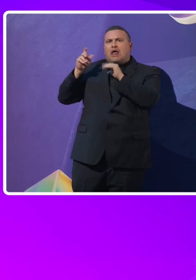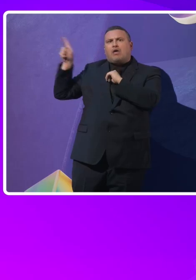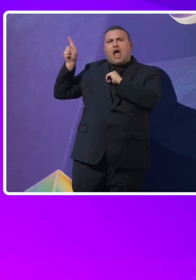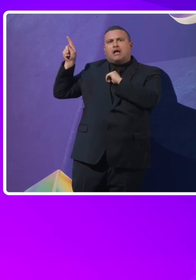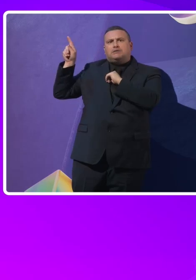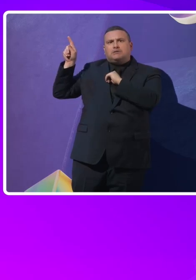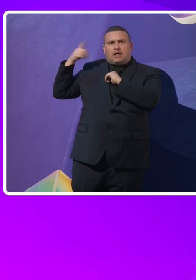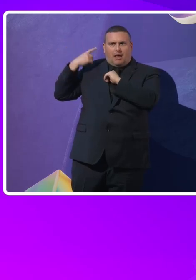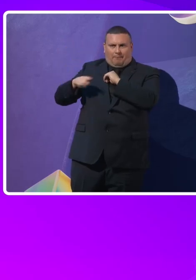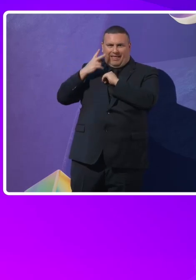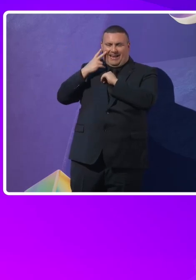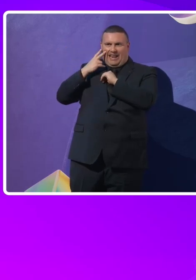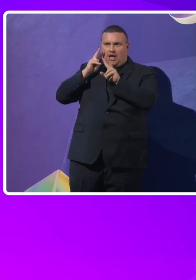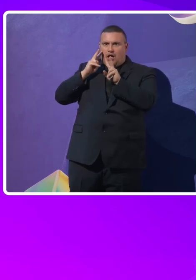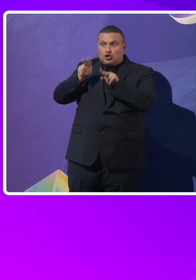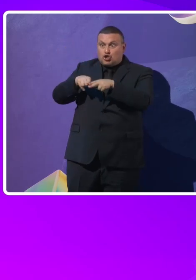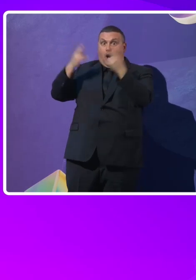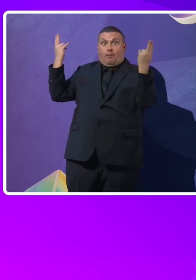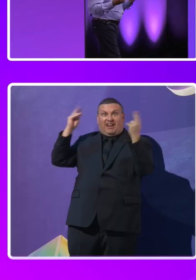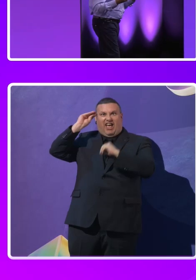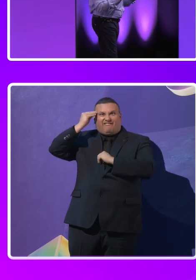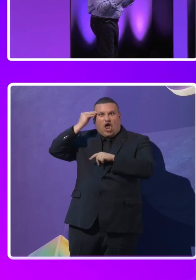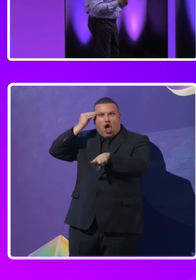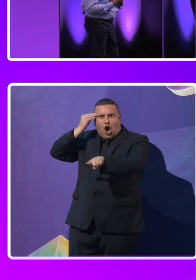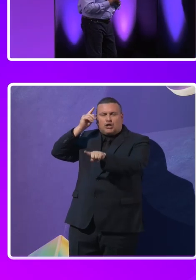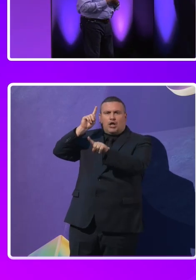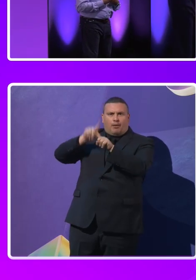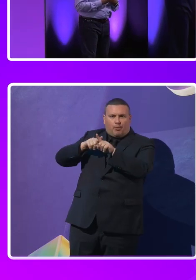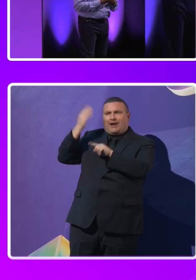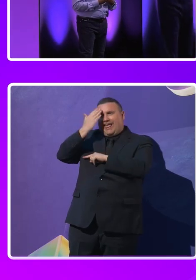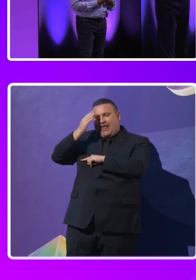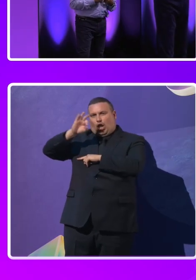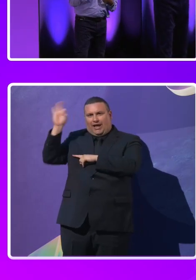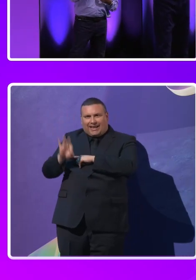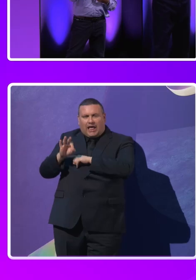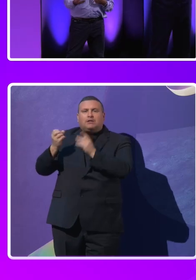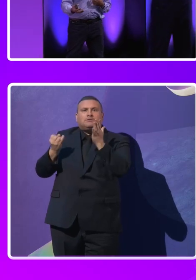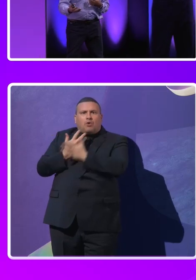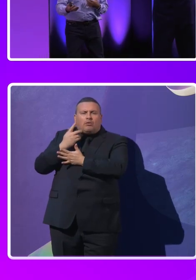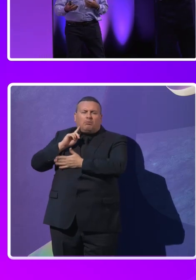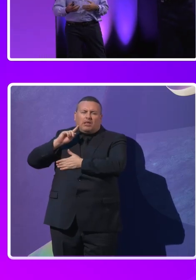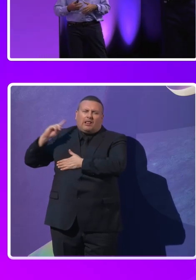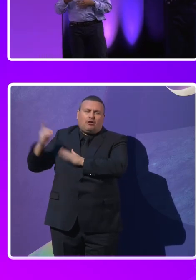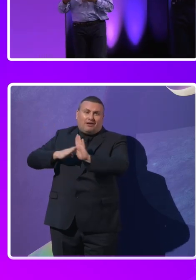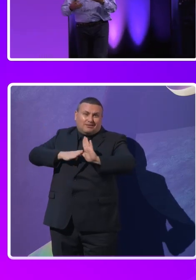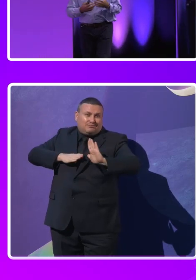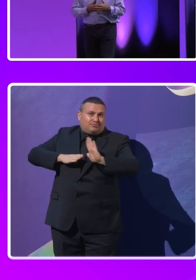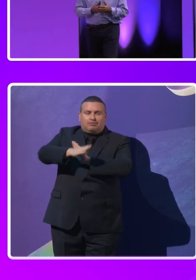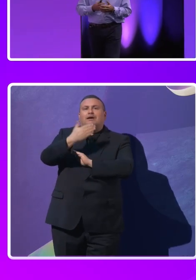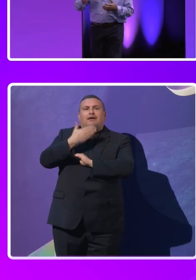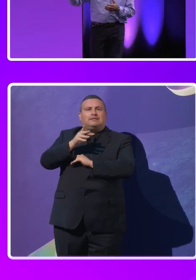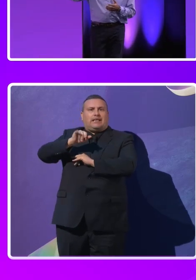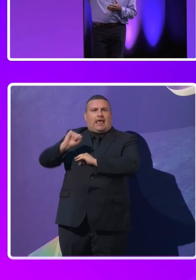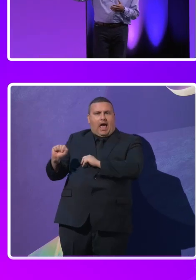la frud detection ok e l'error rate e queste piattaforme loro le sviluppano per loro stessi e per i loro clienti e con dei